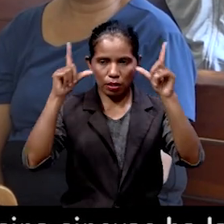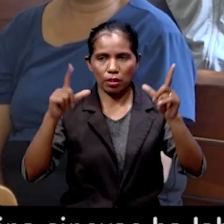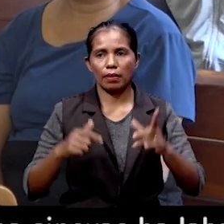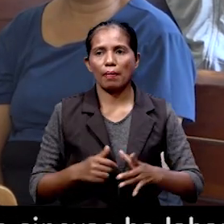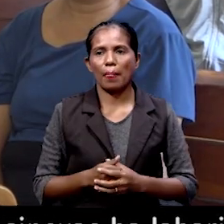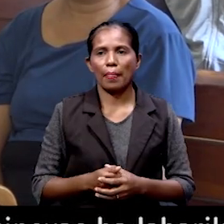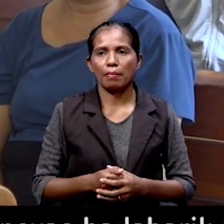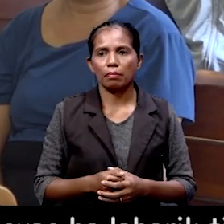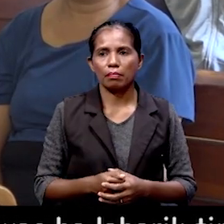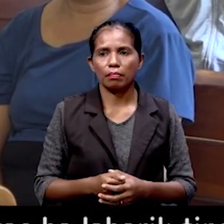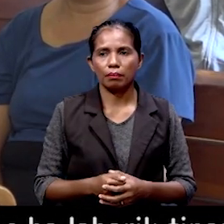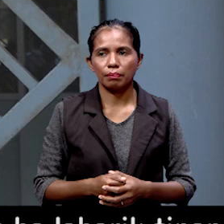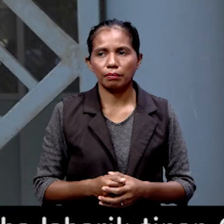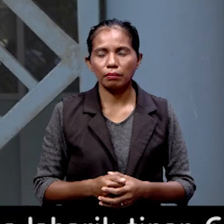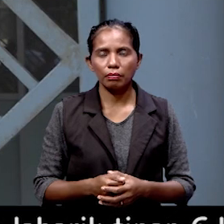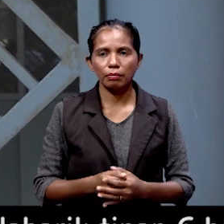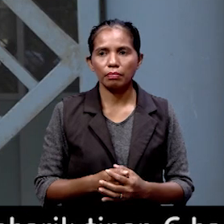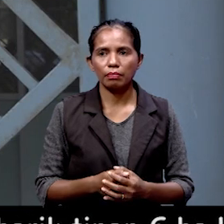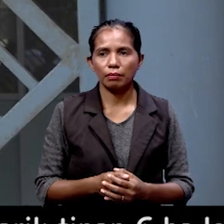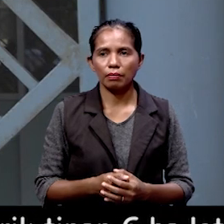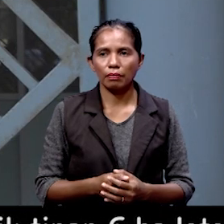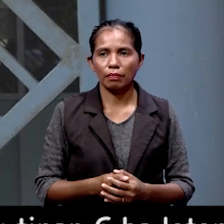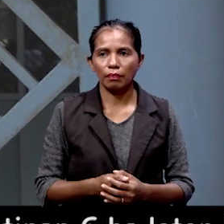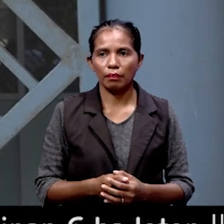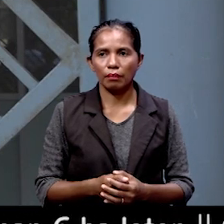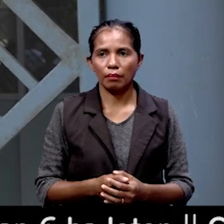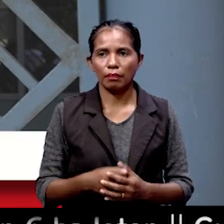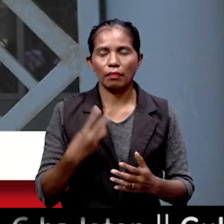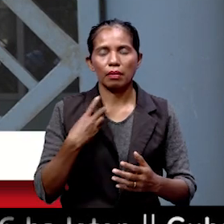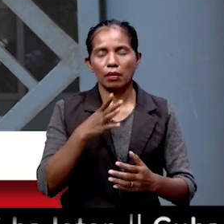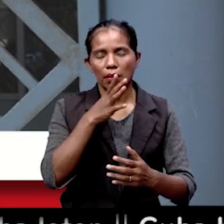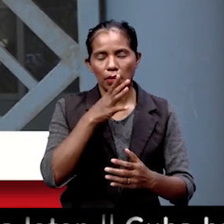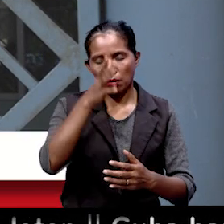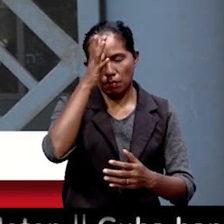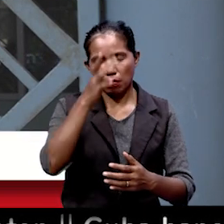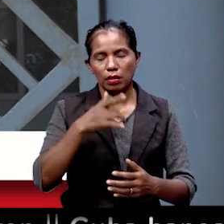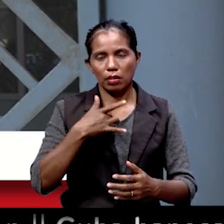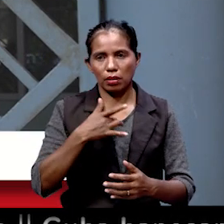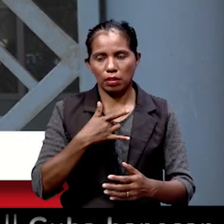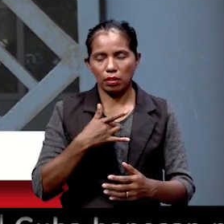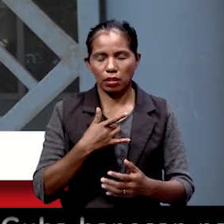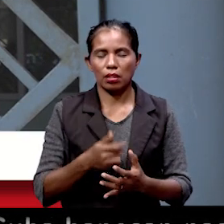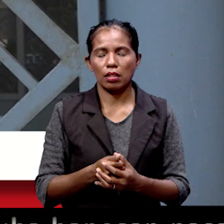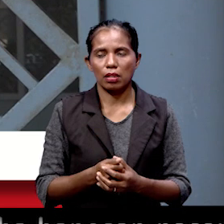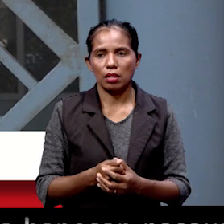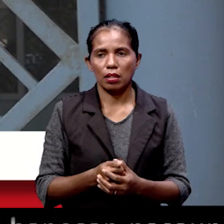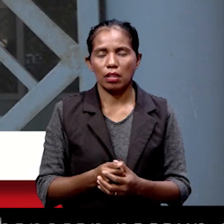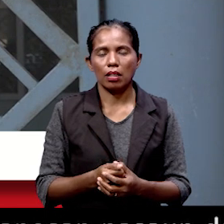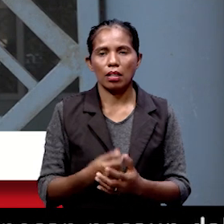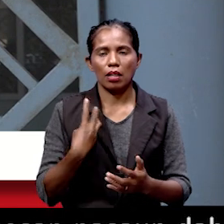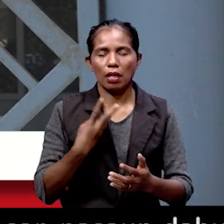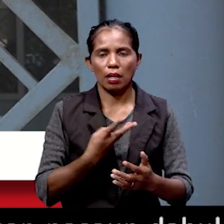Ina naman kuit lehem nom familia ke kuit lehet bet soi tan vemis it level respond tan vemis ba karam tetebis. Nebe ihne